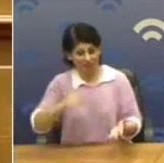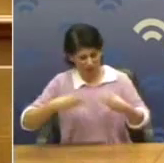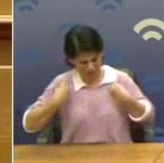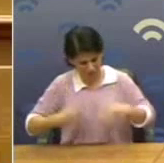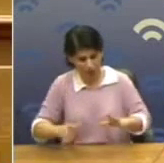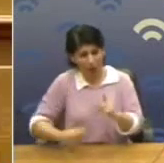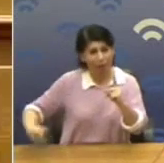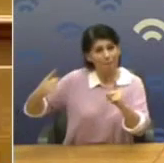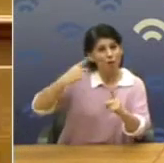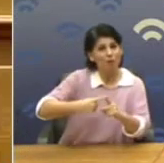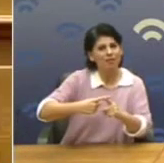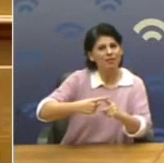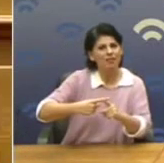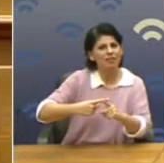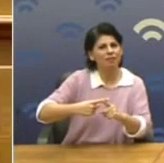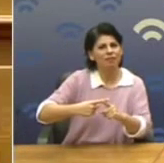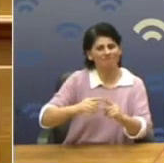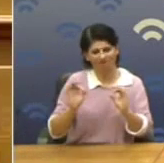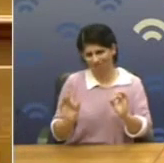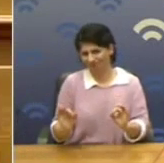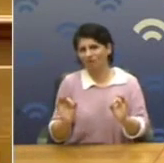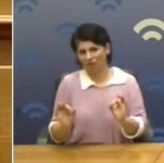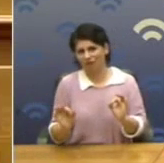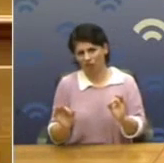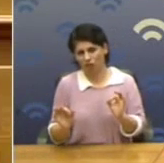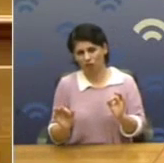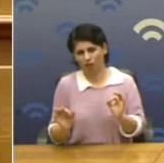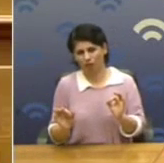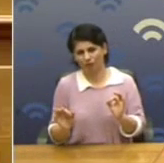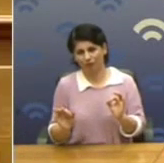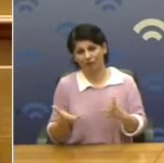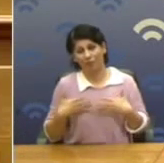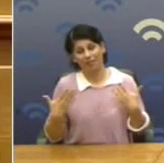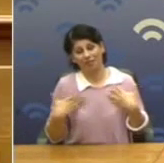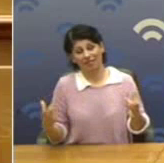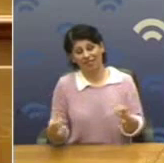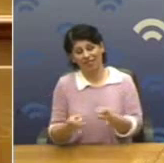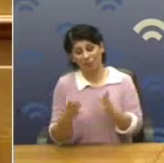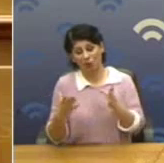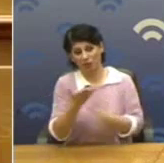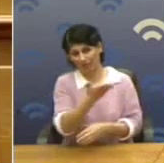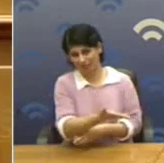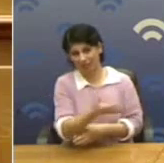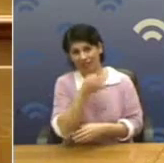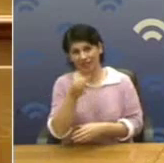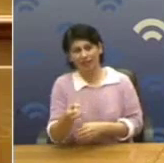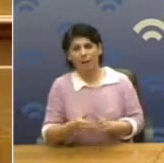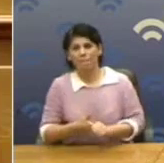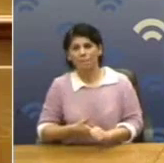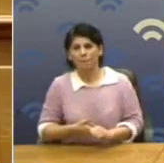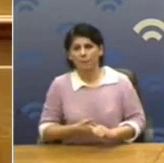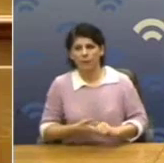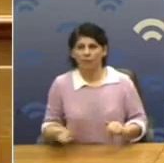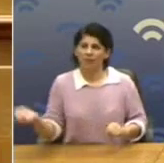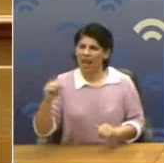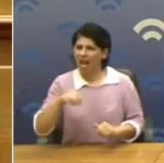πολλαπλασιάζεται. Βεβαίως με την ευτυχή συγκυρία για σας να λέει άλλος πράγματα που θα